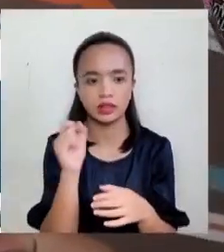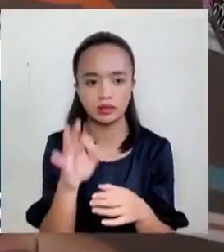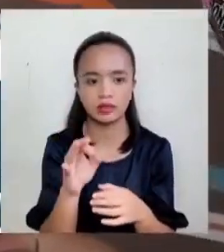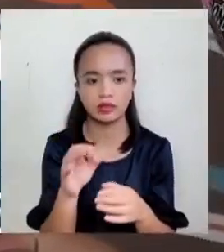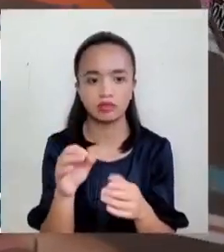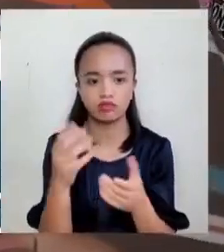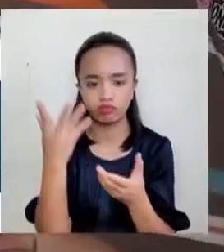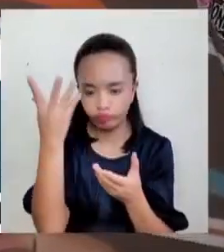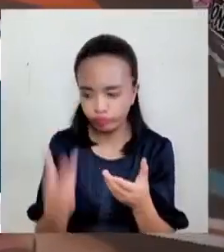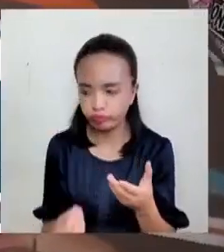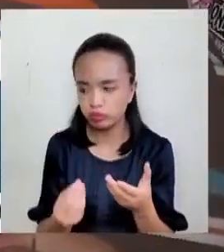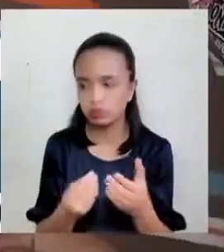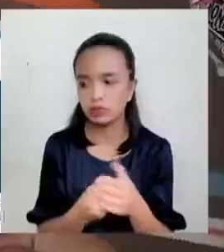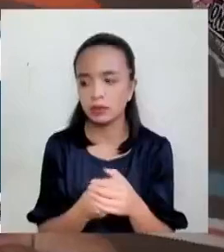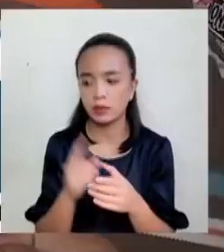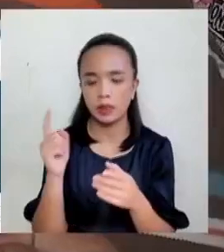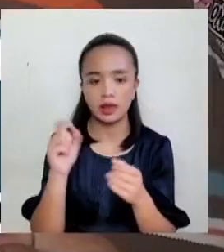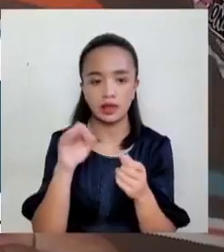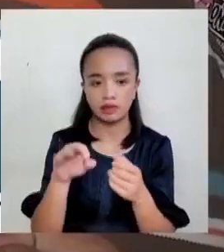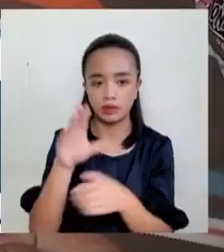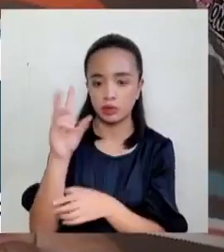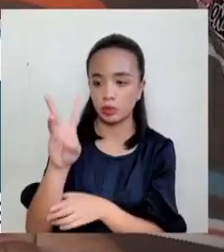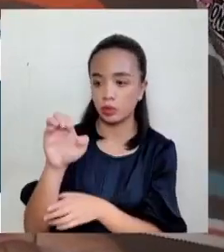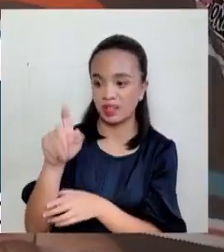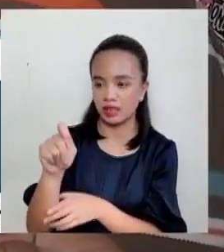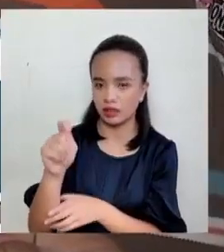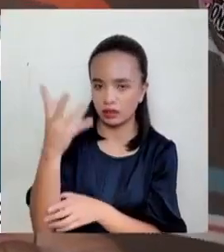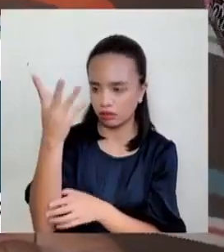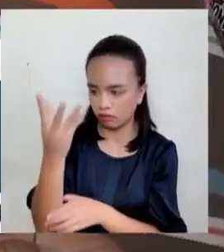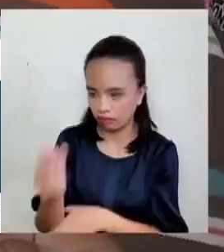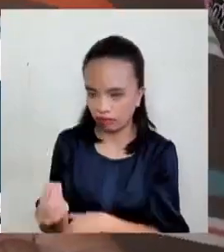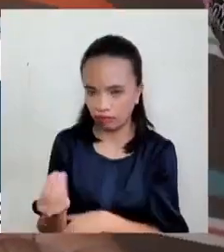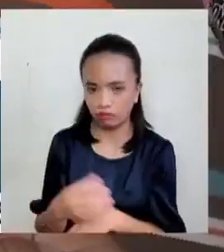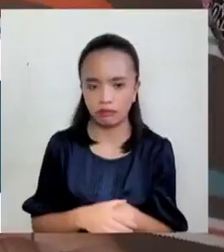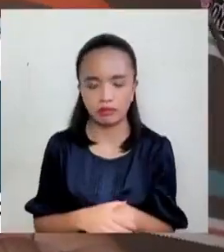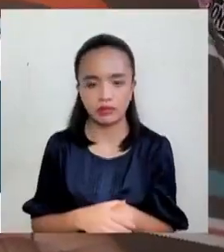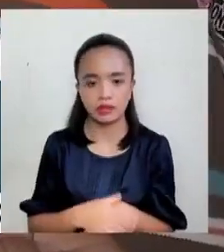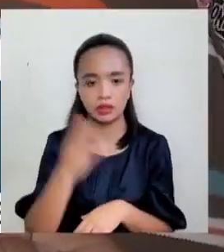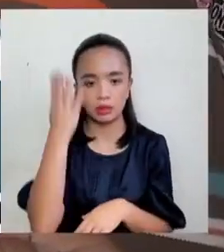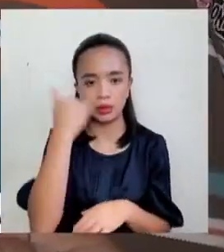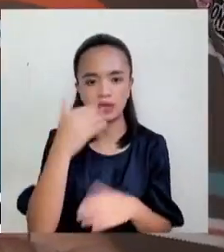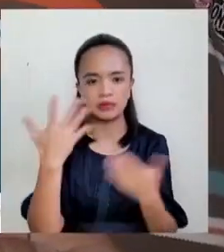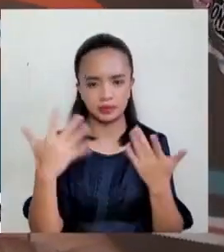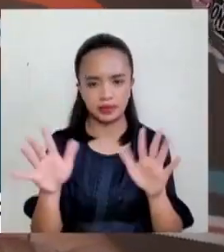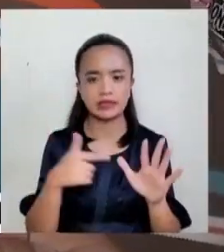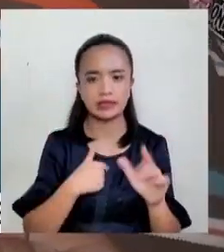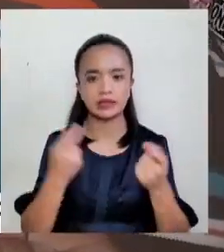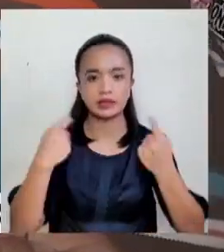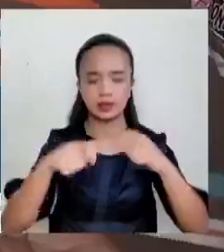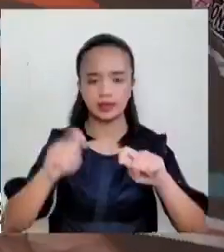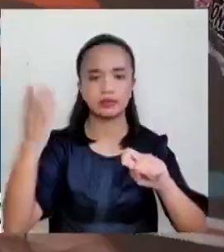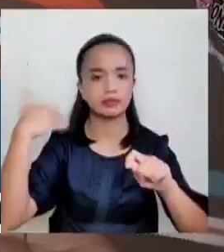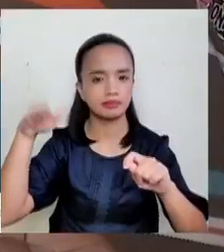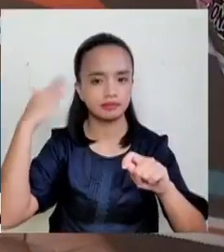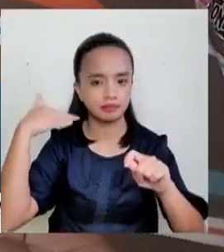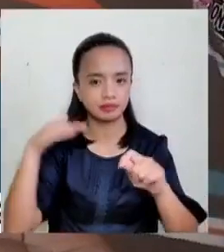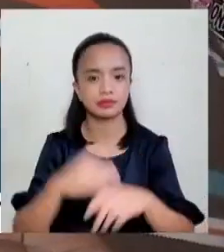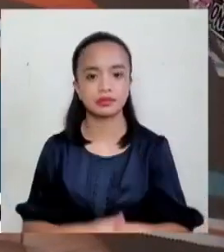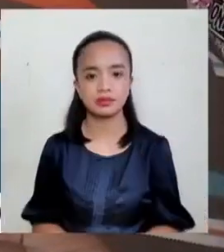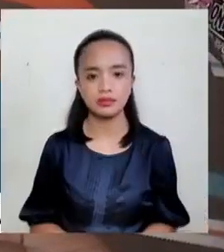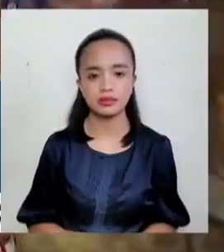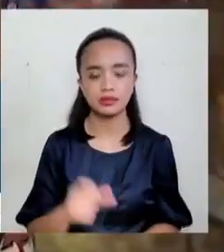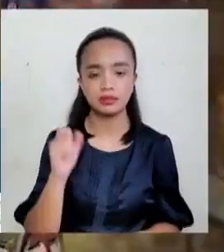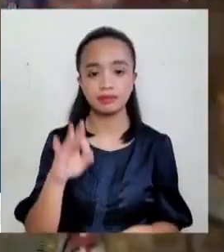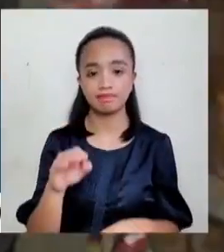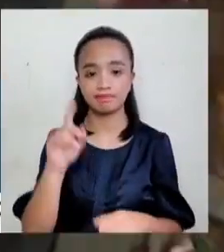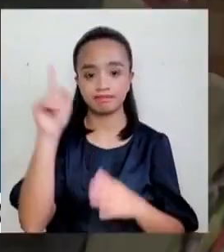siya, yung pag binasa mo siya, kumukupas po talaga. Kasi nasubukan ko na po yun. Pag yung, lalo na pag